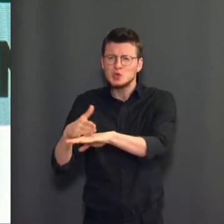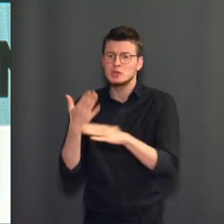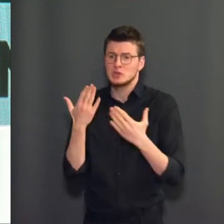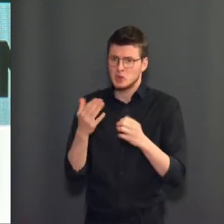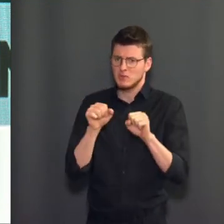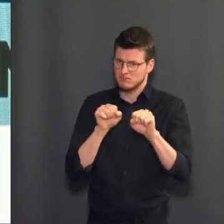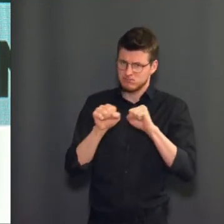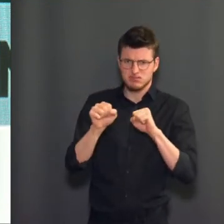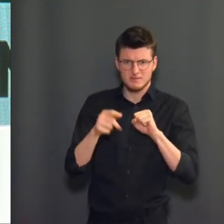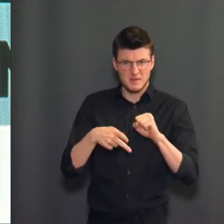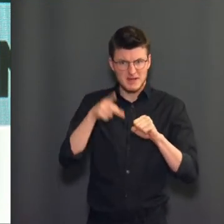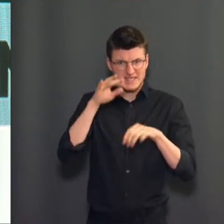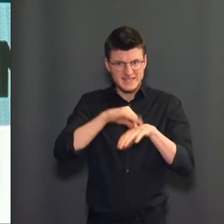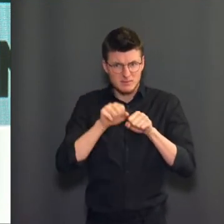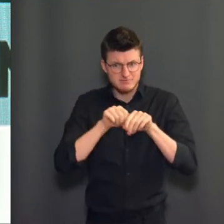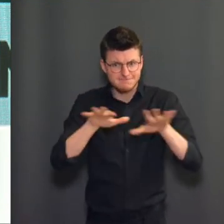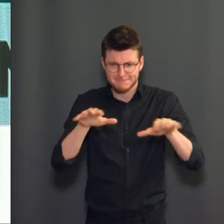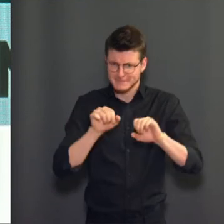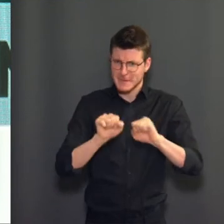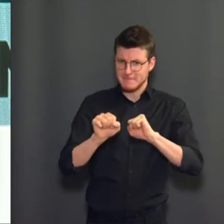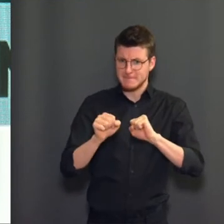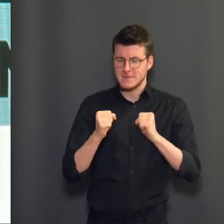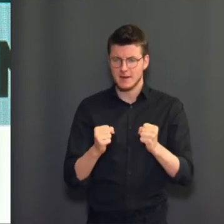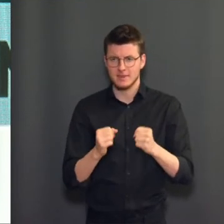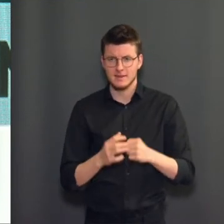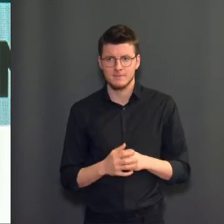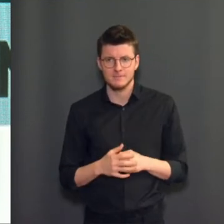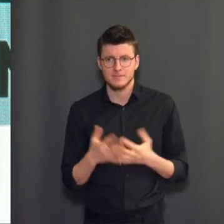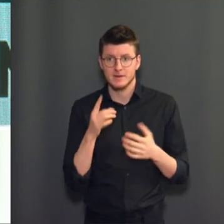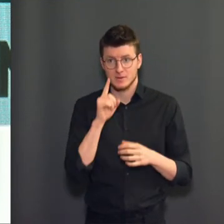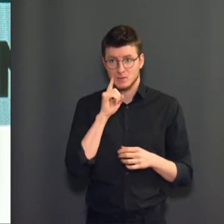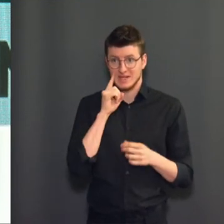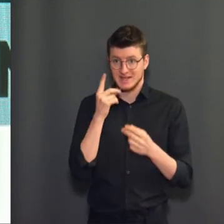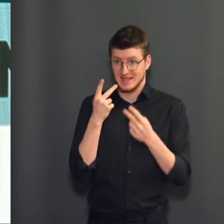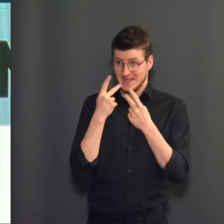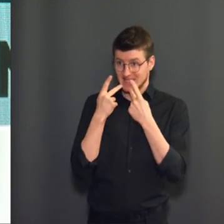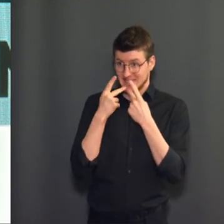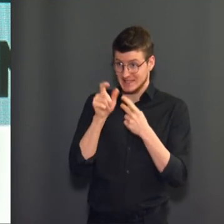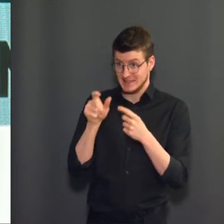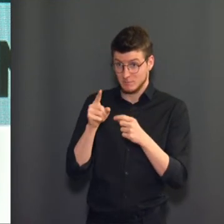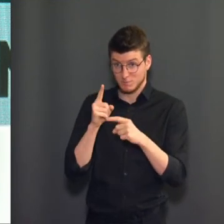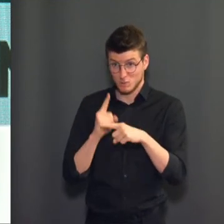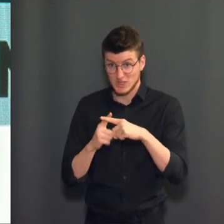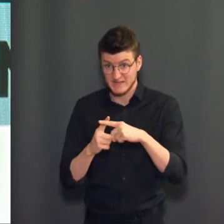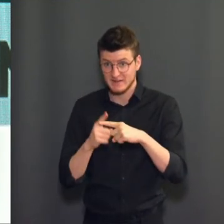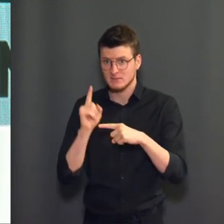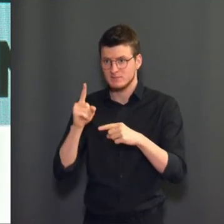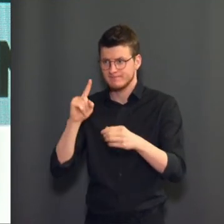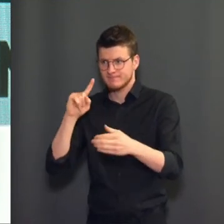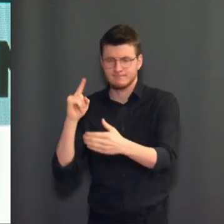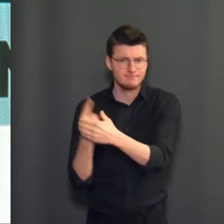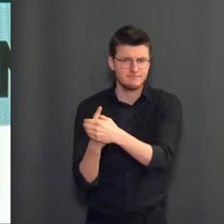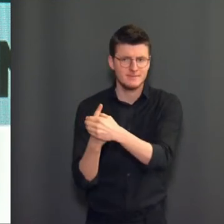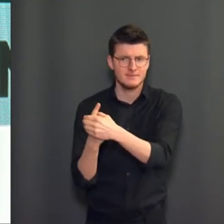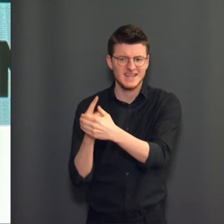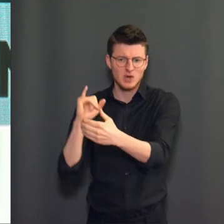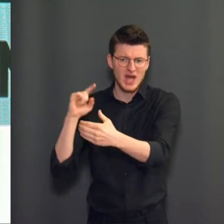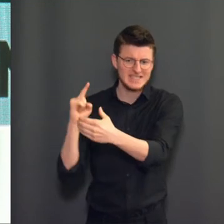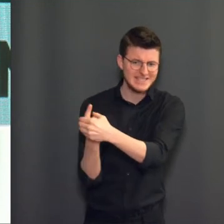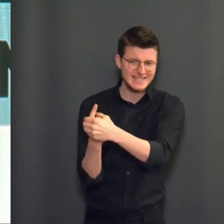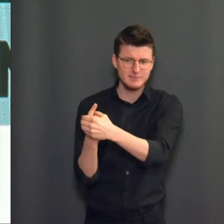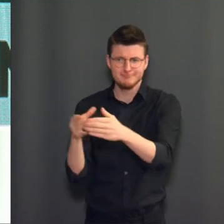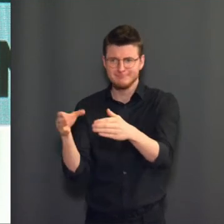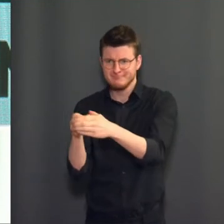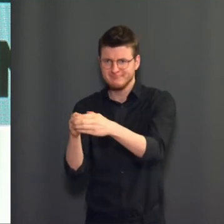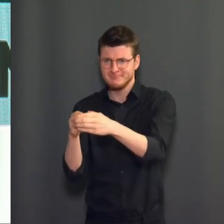Mensen die positief testen, moeten zichzelf isoleren en contact met anderen vermijden gedurende minimaal